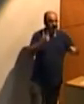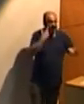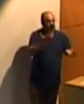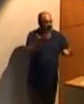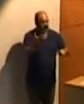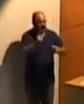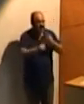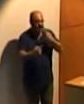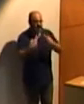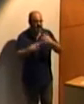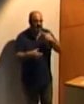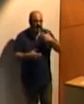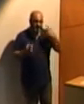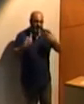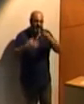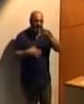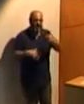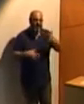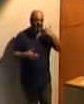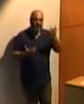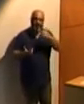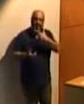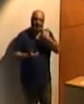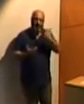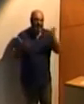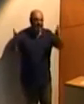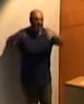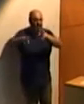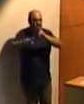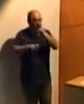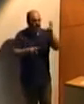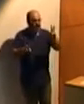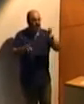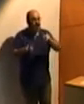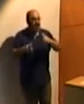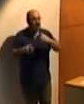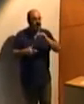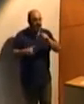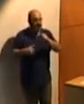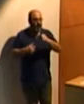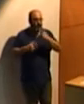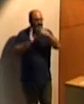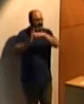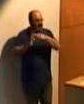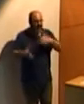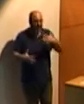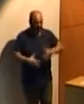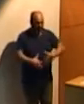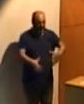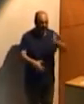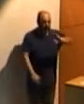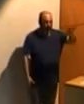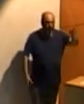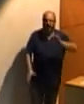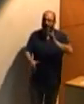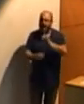pendant dont on a beaucoup entendu parler pendant les états généraux de la bioéthique qui parle de grossesse pour autrui en oubliant savoir si on est